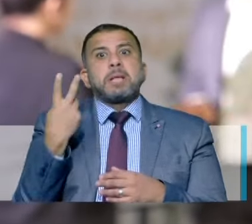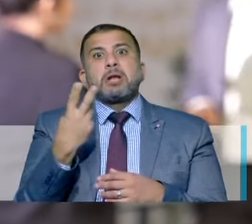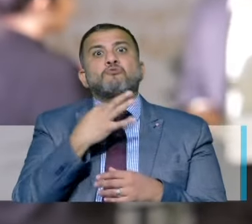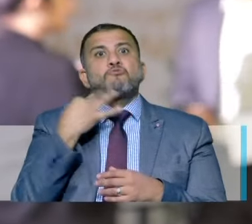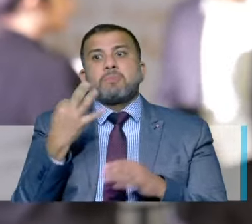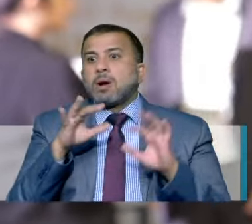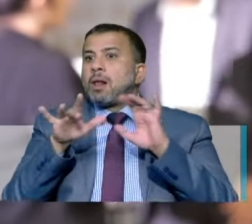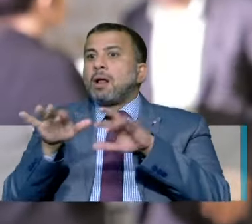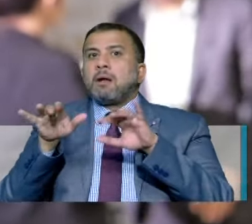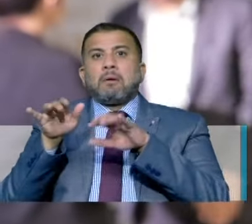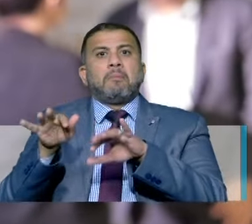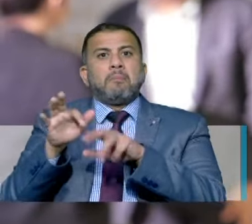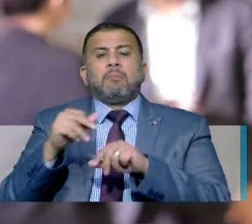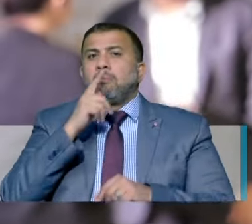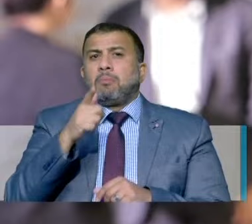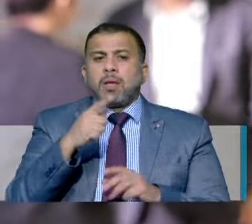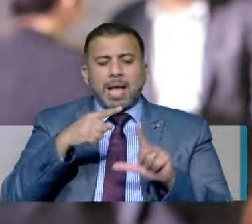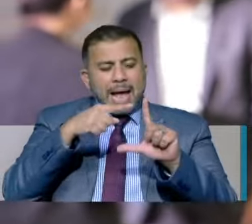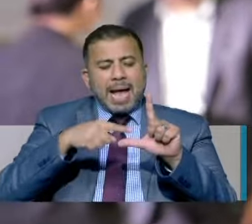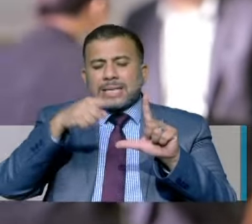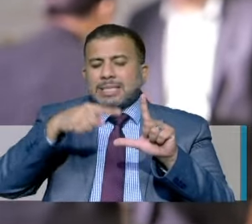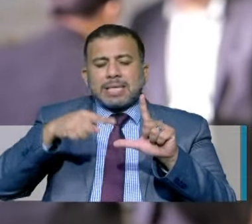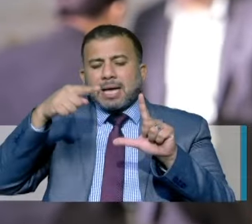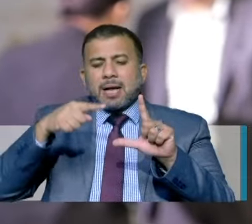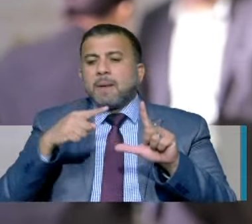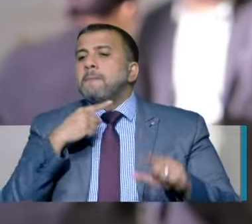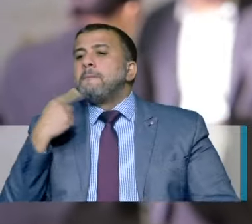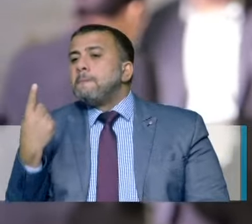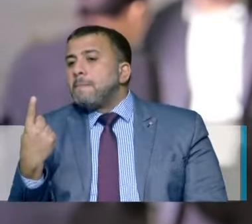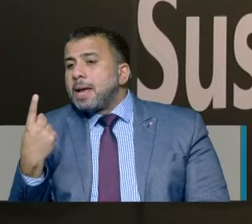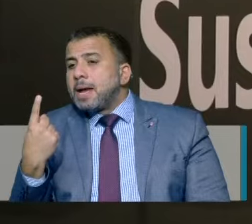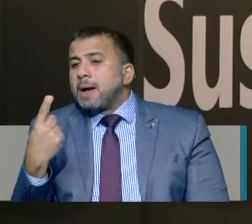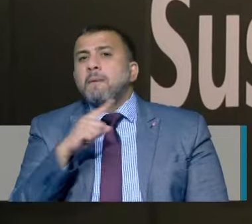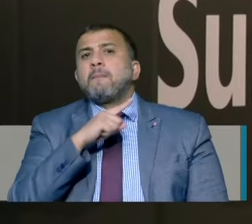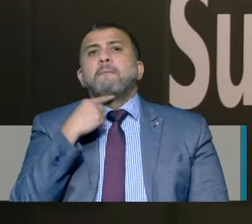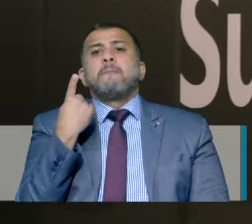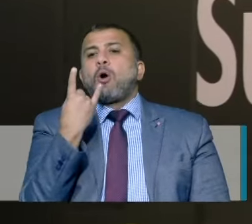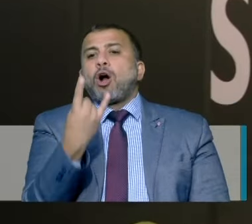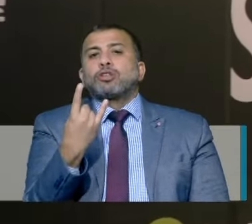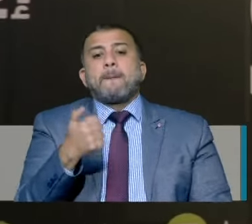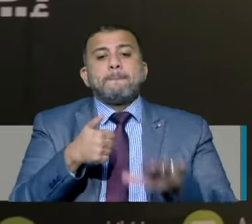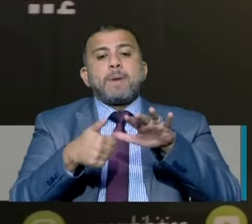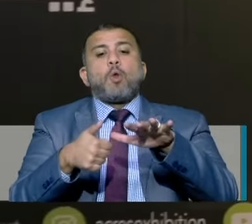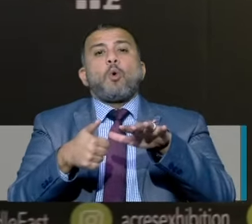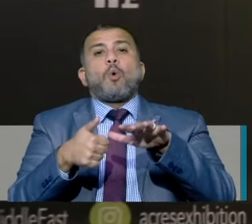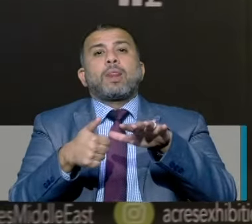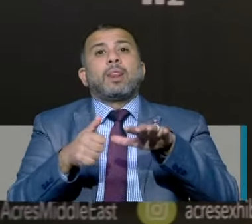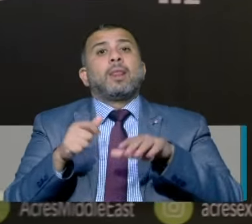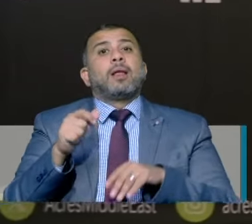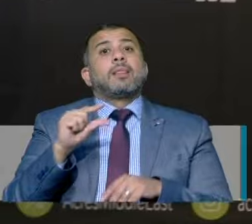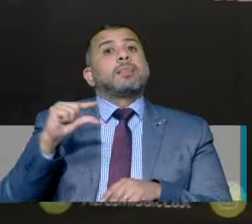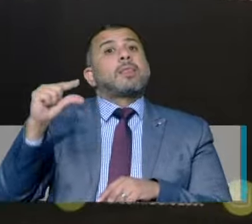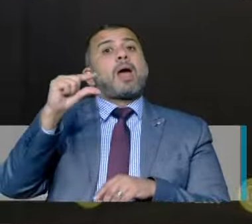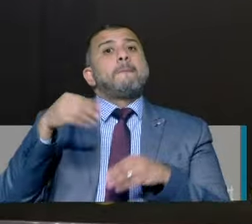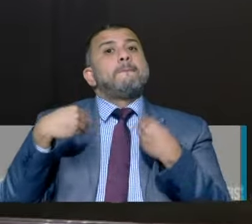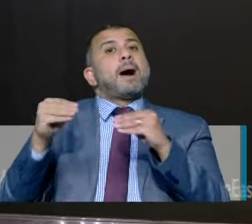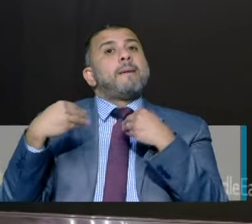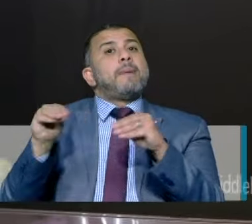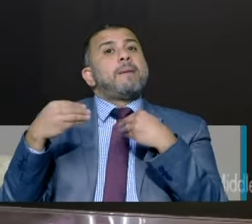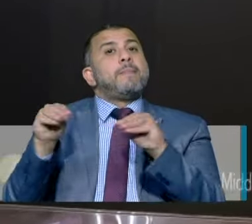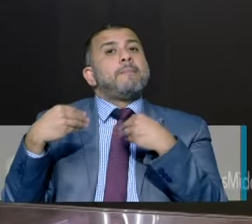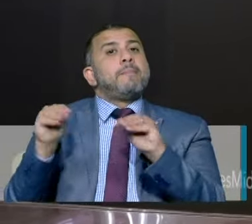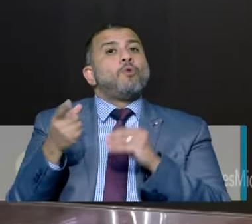والحمد لله عندنا نسبة إحصائيات مثلا تقريبا من 100 ل 110 مليون درهم مبيعات الحمد لله. معرض إيكرز شارك